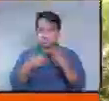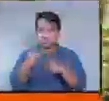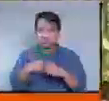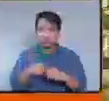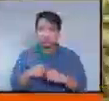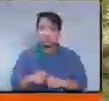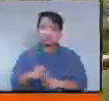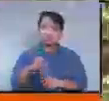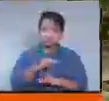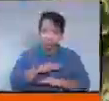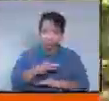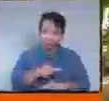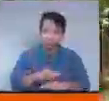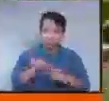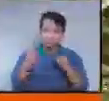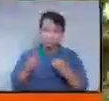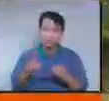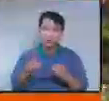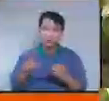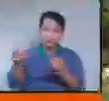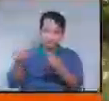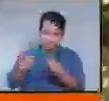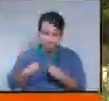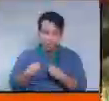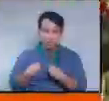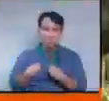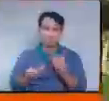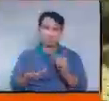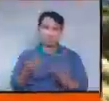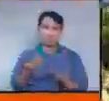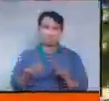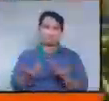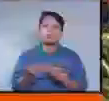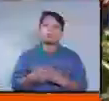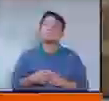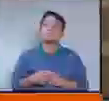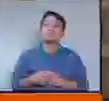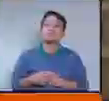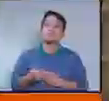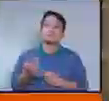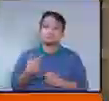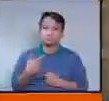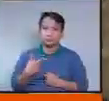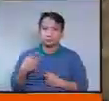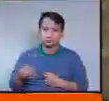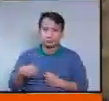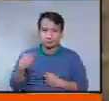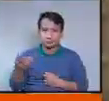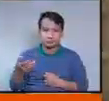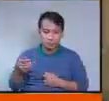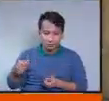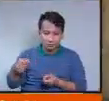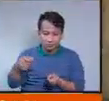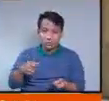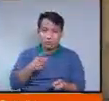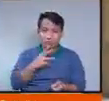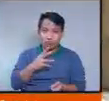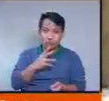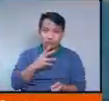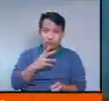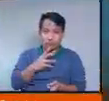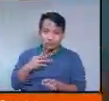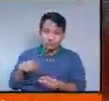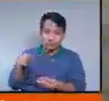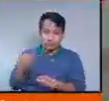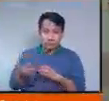kasi sakto maraming nagbibigay sa kanila. Meron na ding meron nang nagbibigay ng mga drum na tubig. Kanina meron